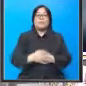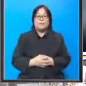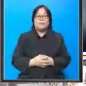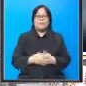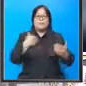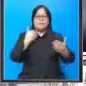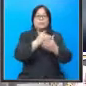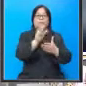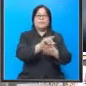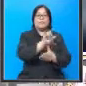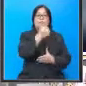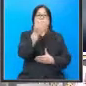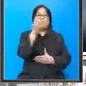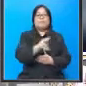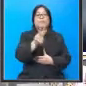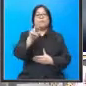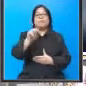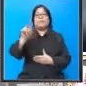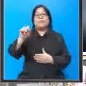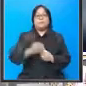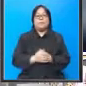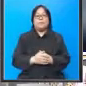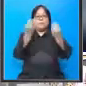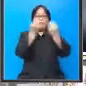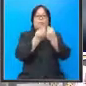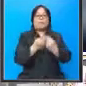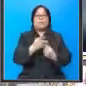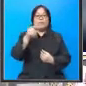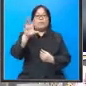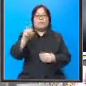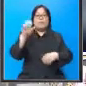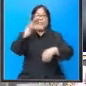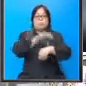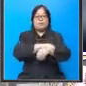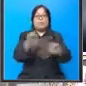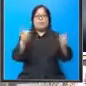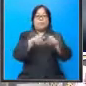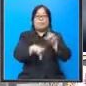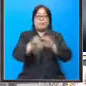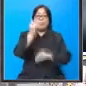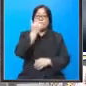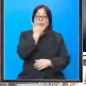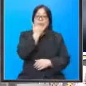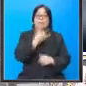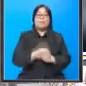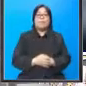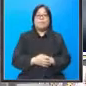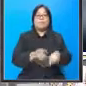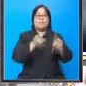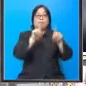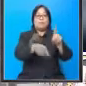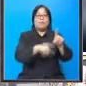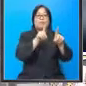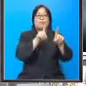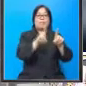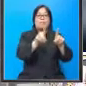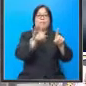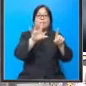sehingga Oktober tahun 2020 bilangan cash yang ditahan melakukan kesalahan adalah sebanyak